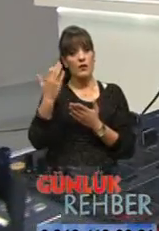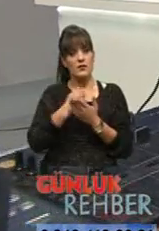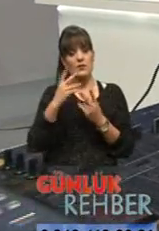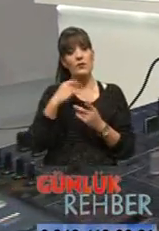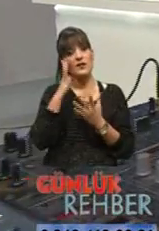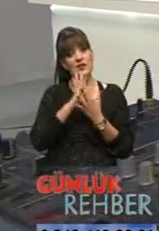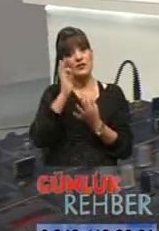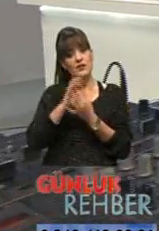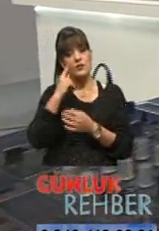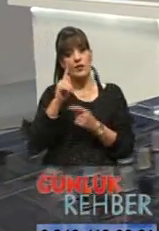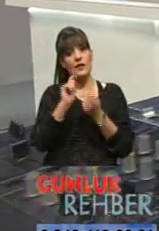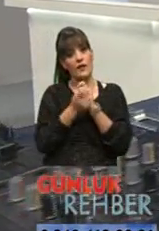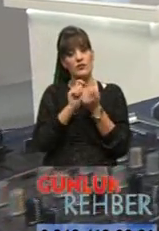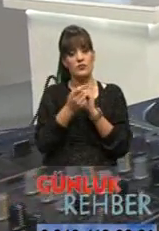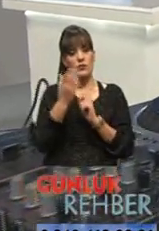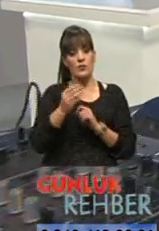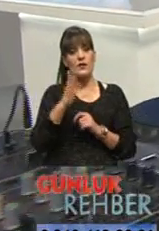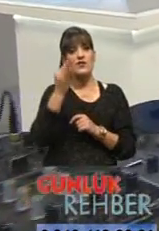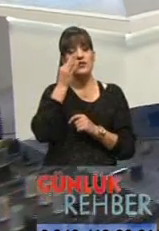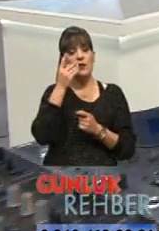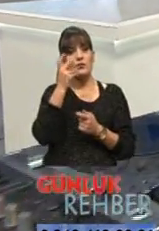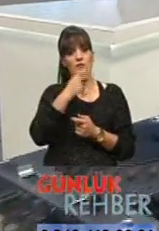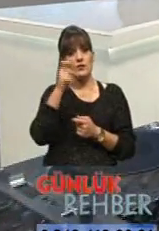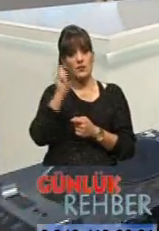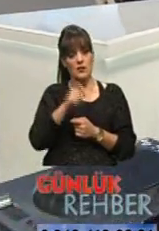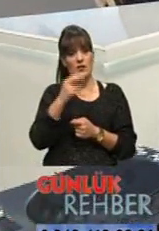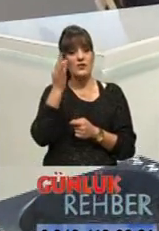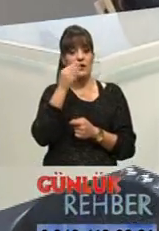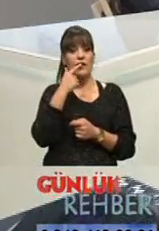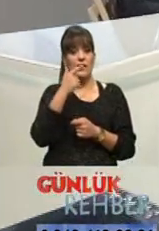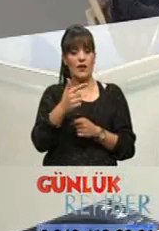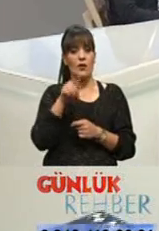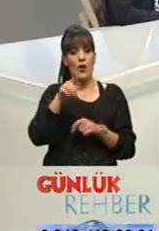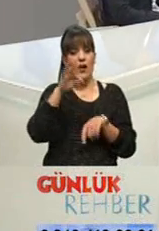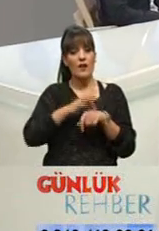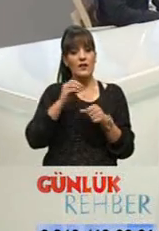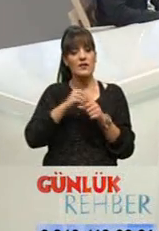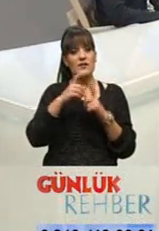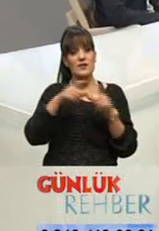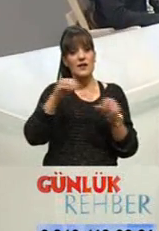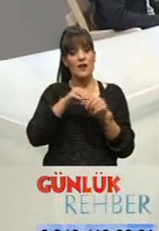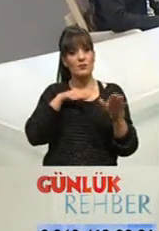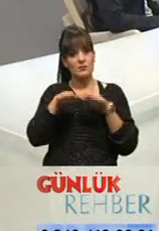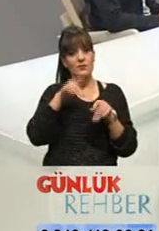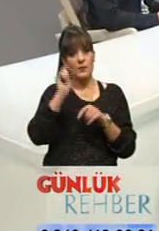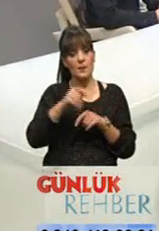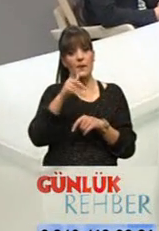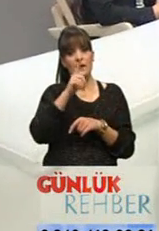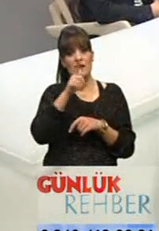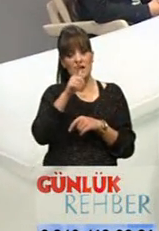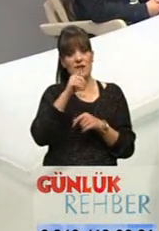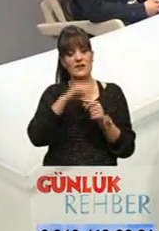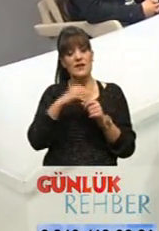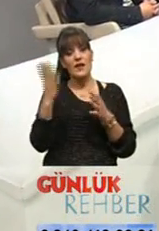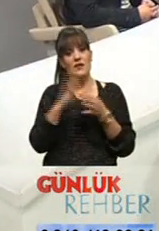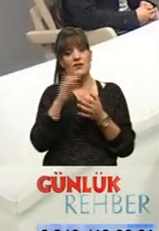kişiden kişiye de değişkenlik gösteriyor. Şimdi tabii canlı müzik yapan, canlı derken hani o anda sahnede enstrümanı çalarak ve sesle